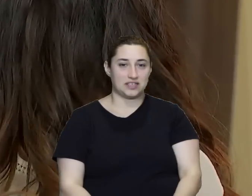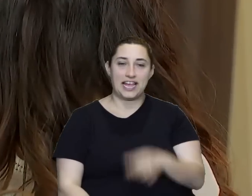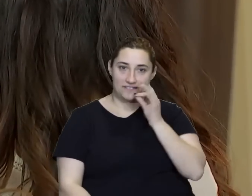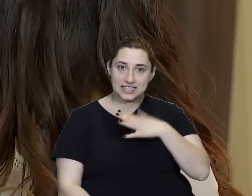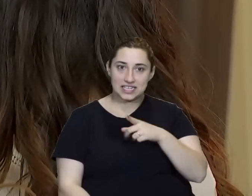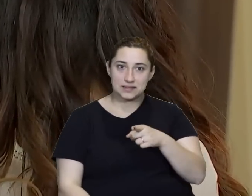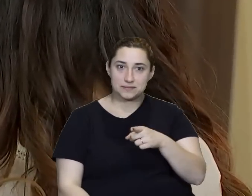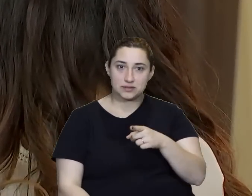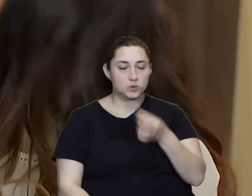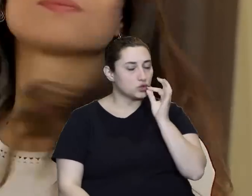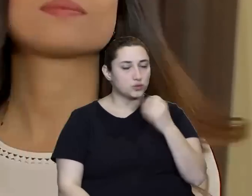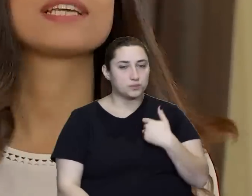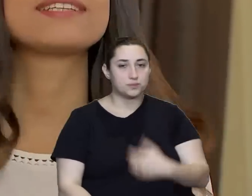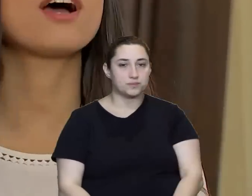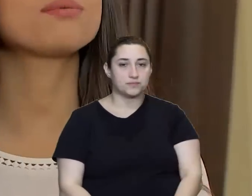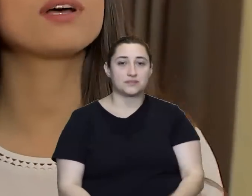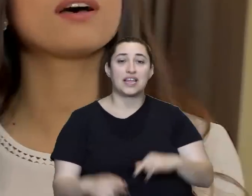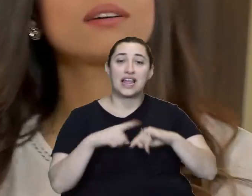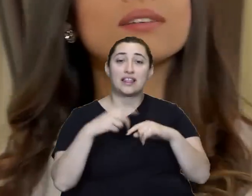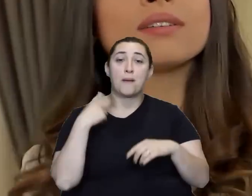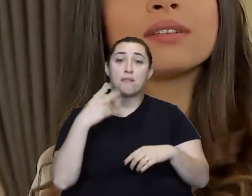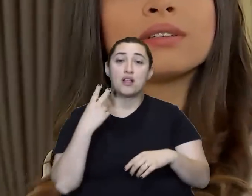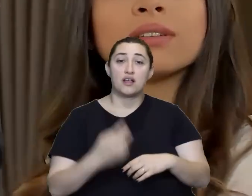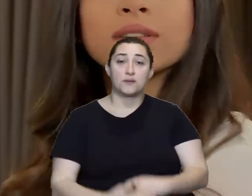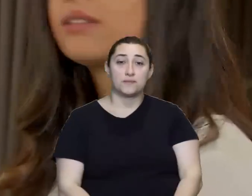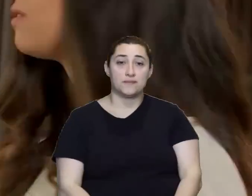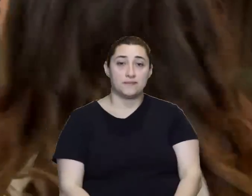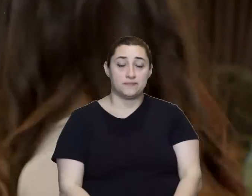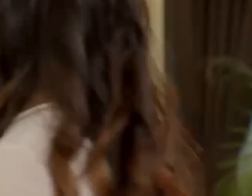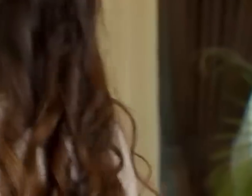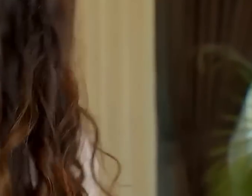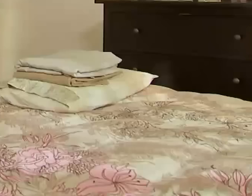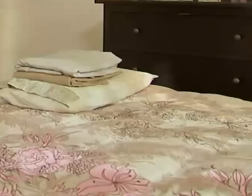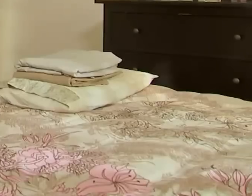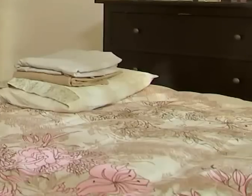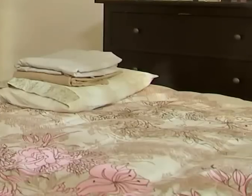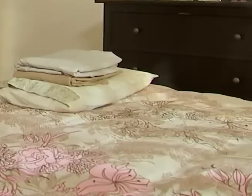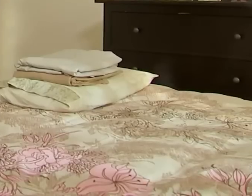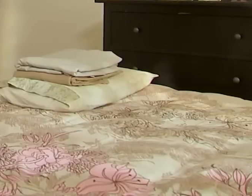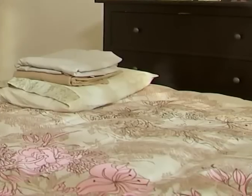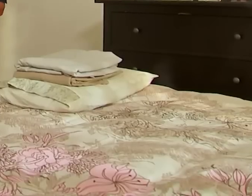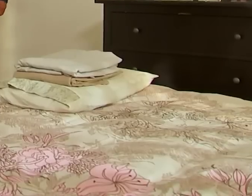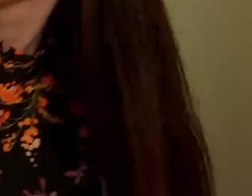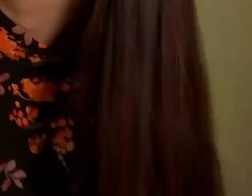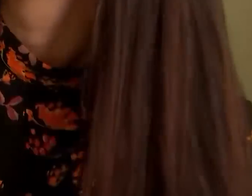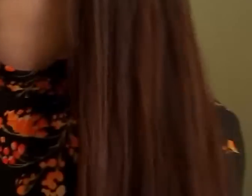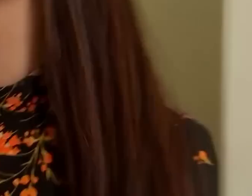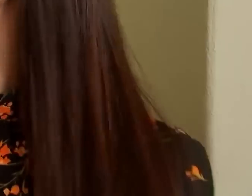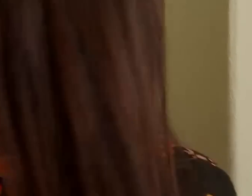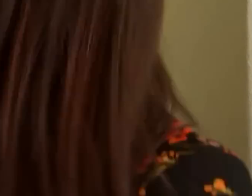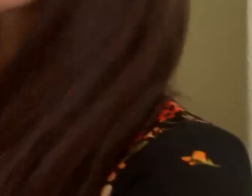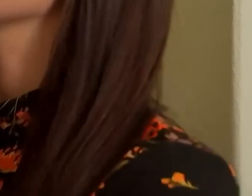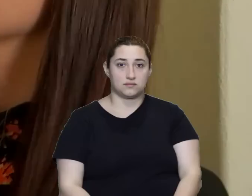Kahve içer misin? İçerim. Hediye abla. Kanepeye geçiyorlar. Zehra odaya girerken Ömer geri